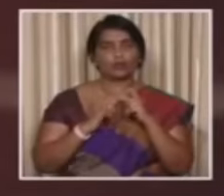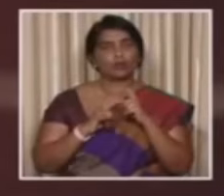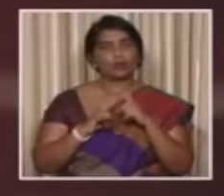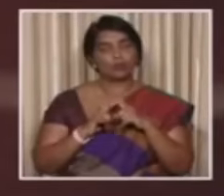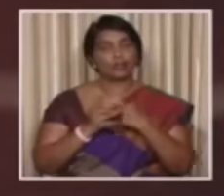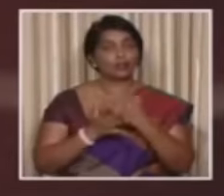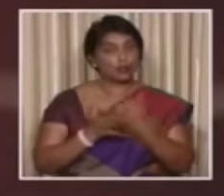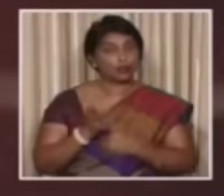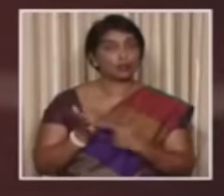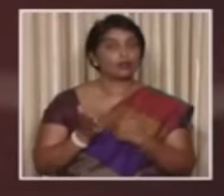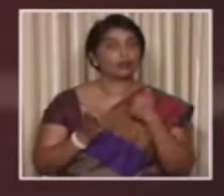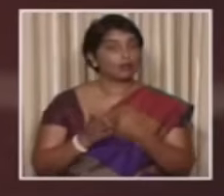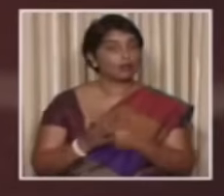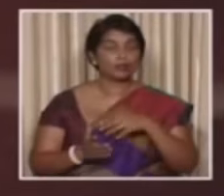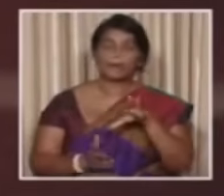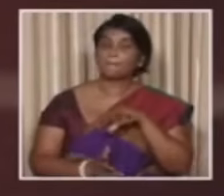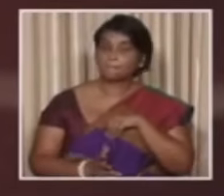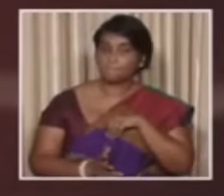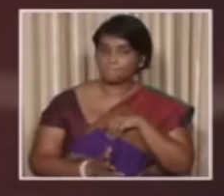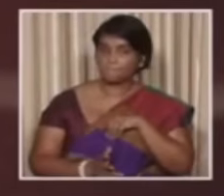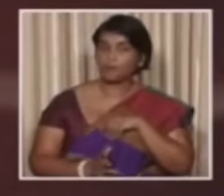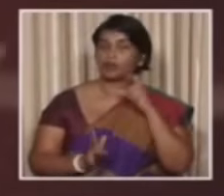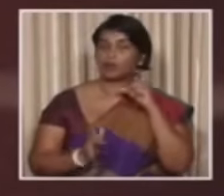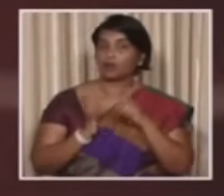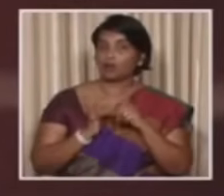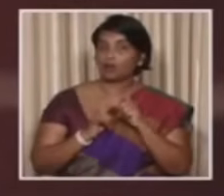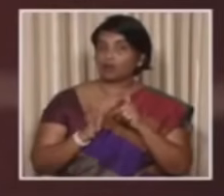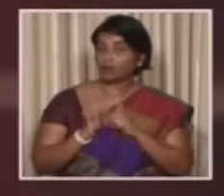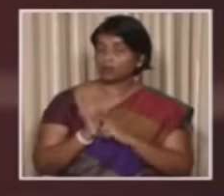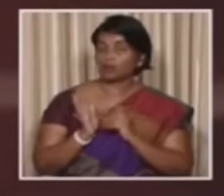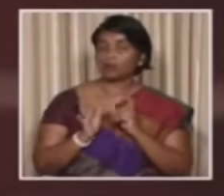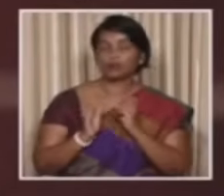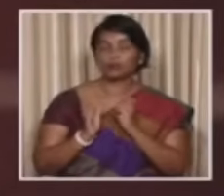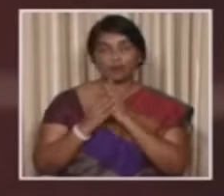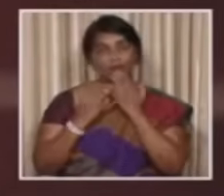නිවැරදි කියලා ඒක පිළි අරගෙන කෝප් කමිටුවටත් ස්තුති කරලා